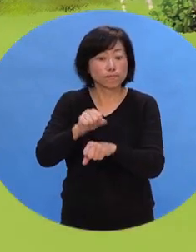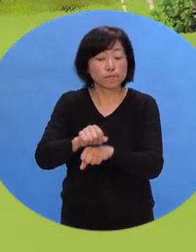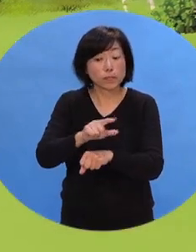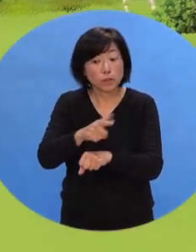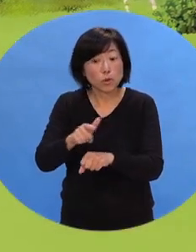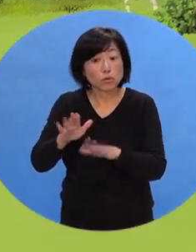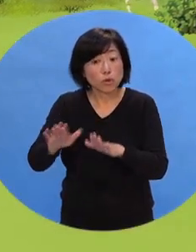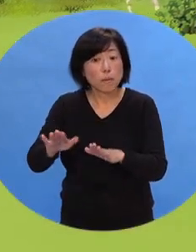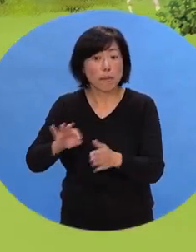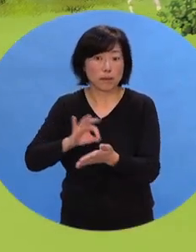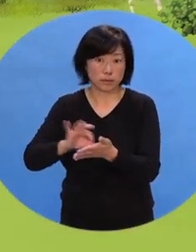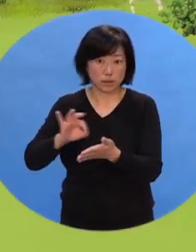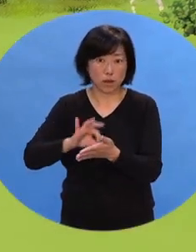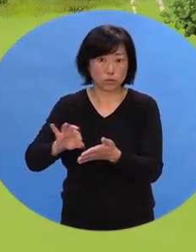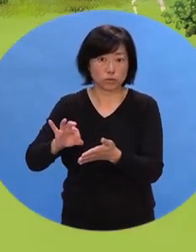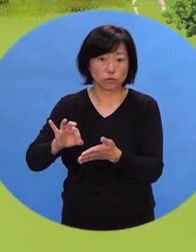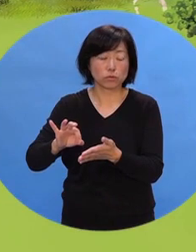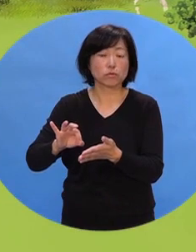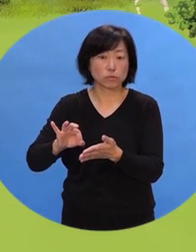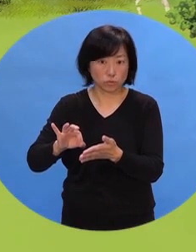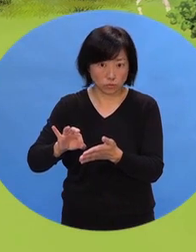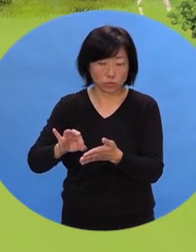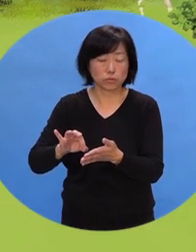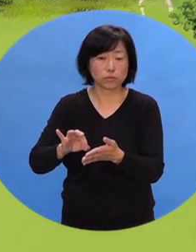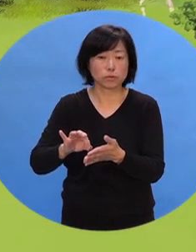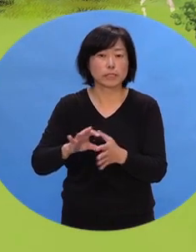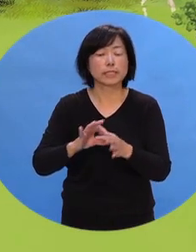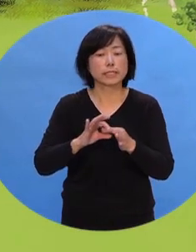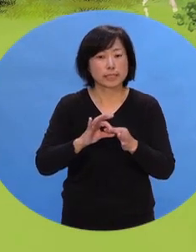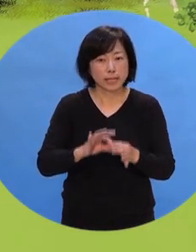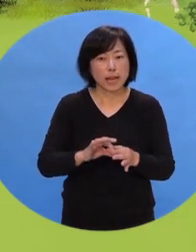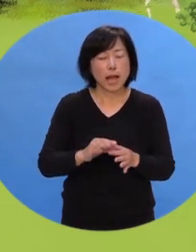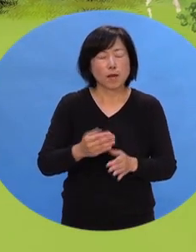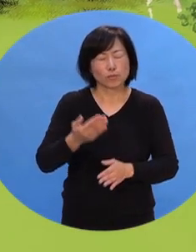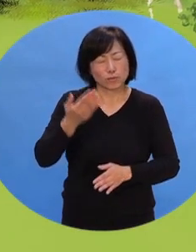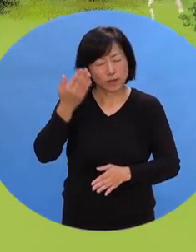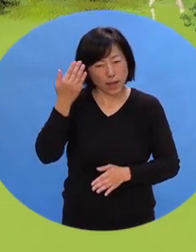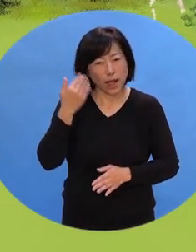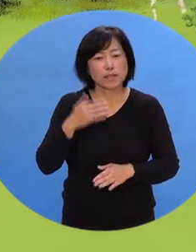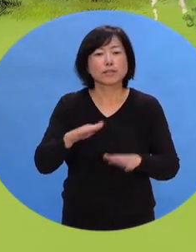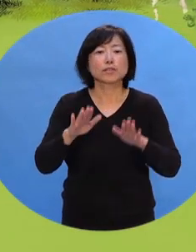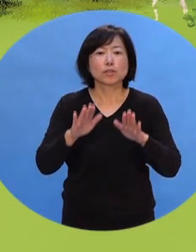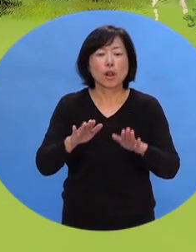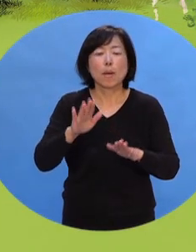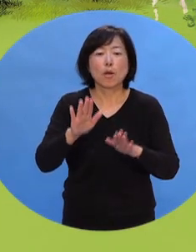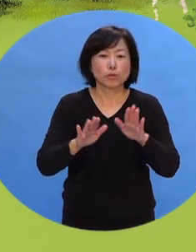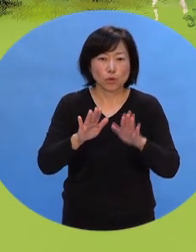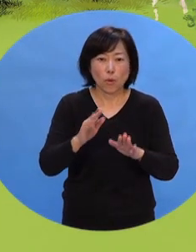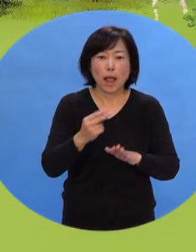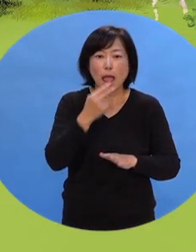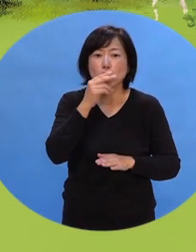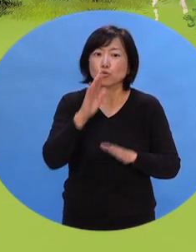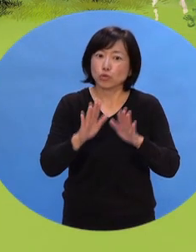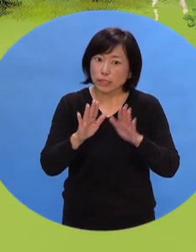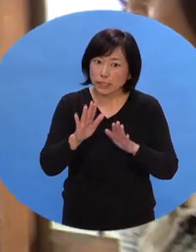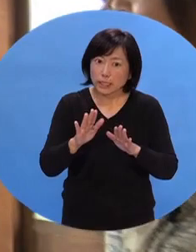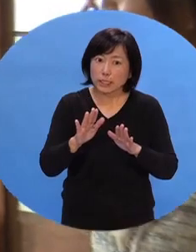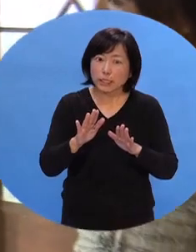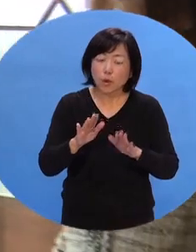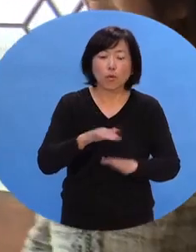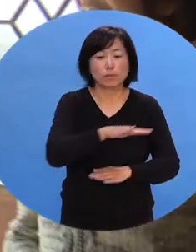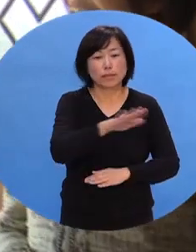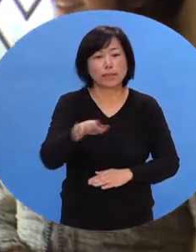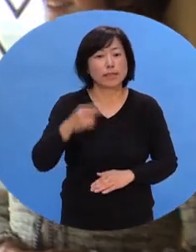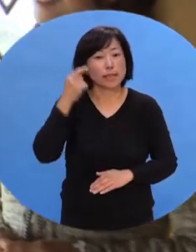建具ですとか部材ですとか現地に戻すわけですから、まさしくその当時のこの雰囲気という